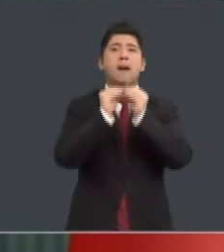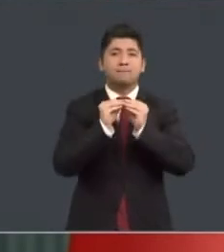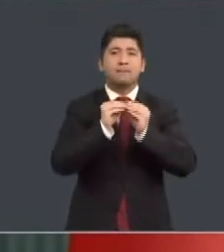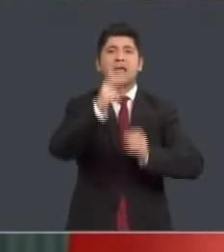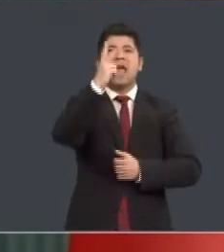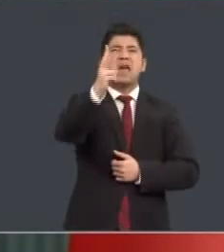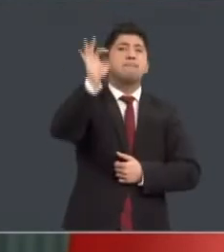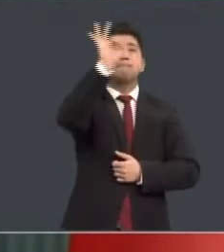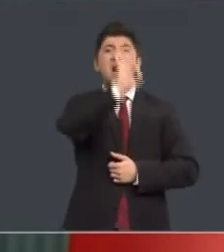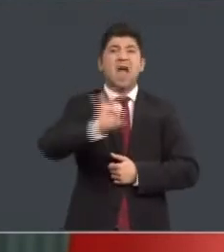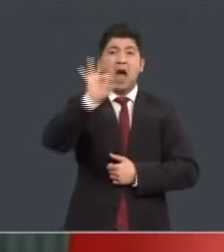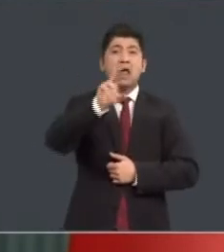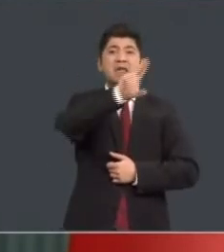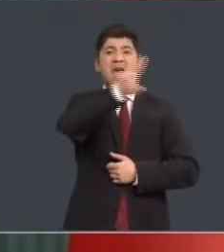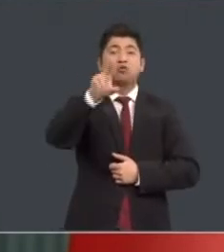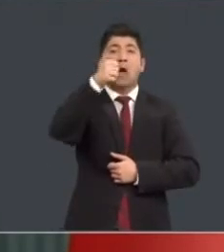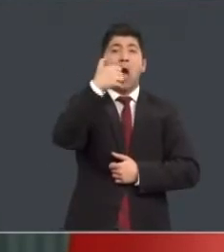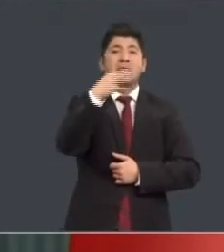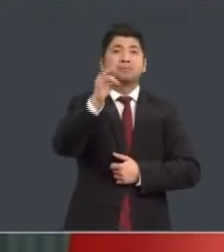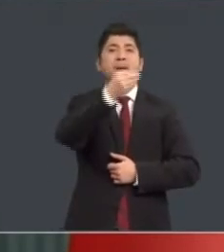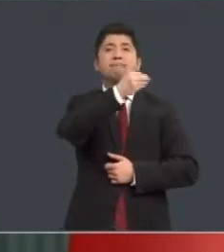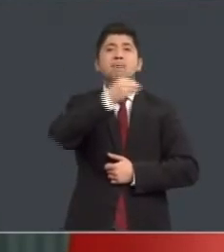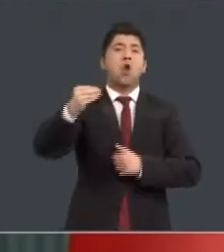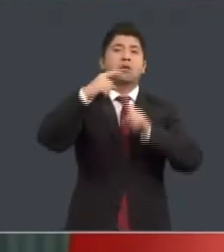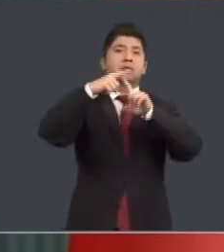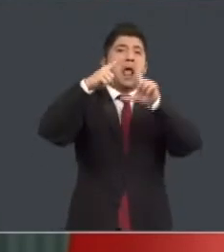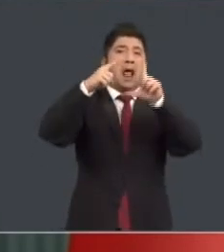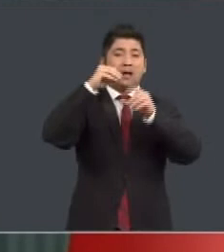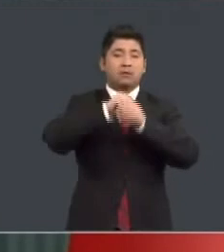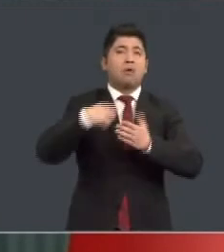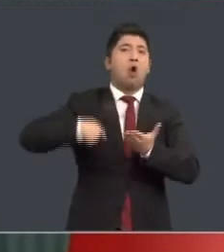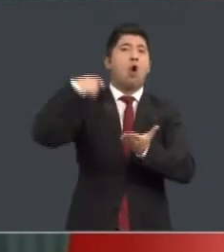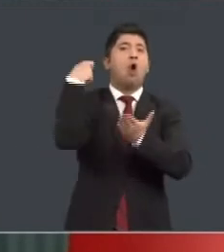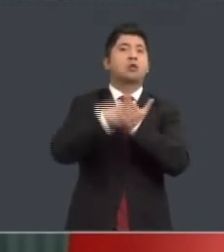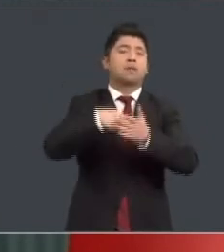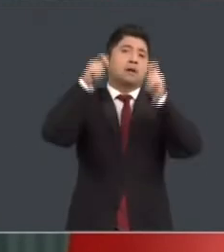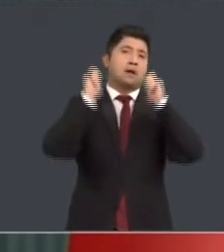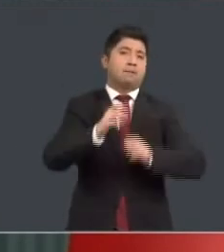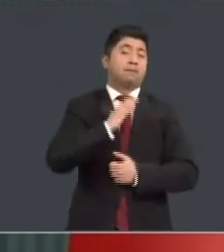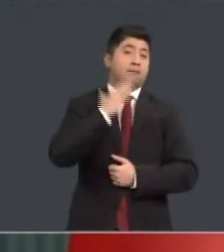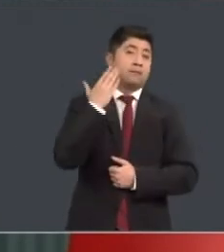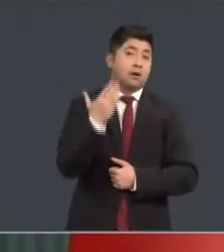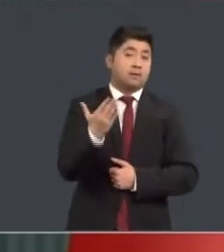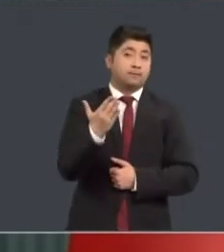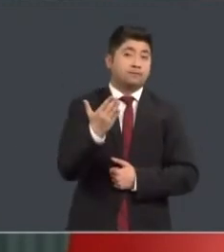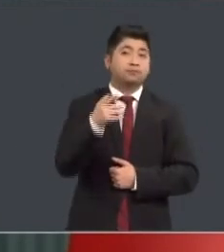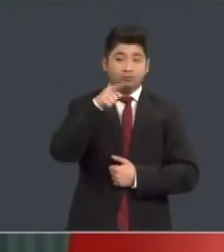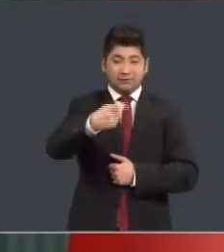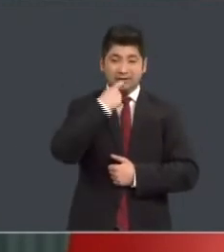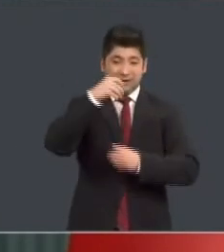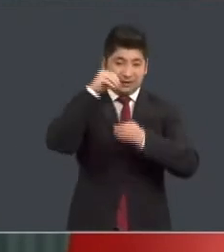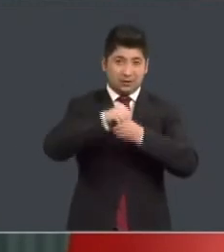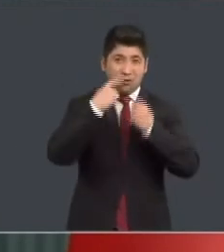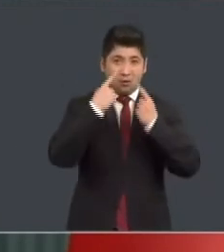2 milyar 760 milyon lira ödeme gerçekleştirdik Bu yıl